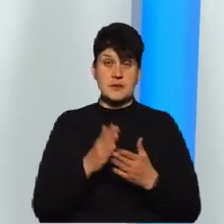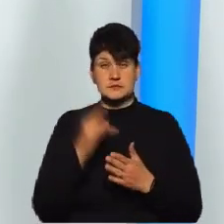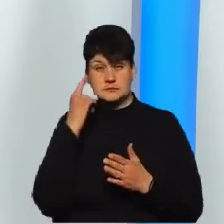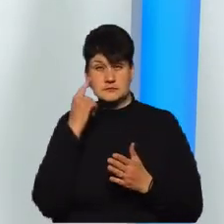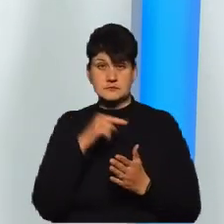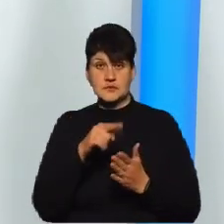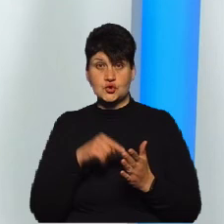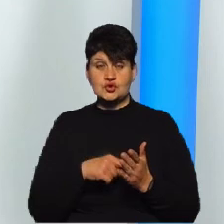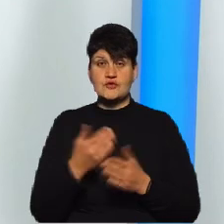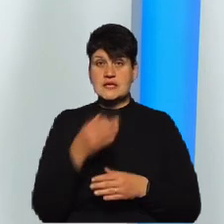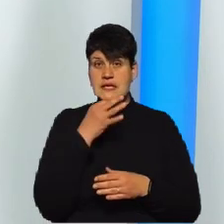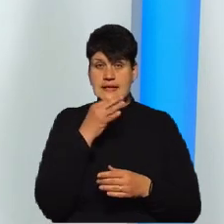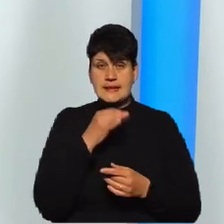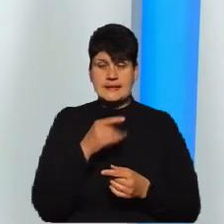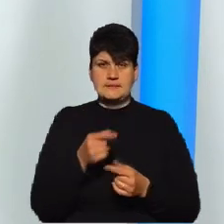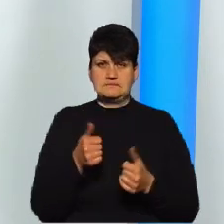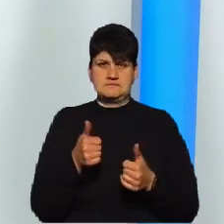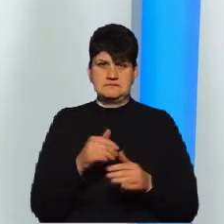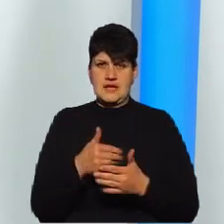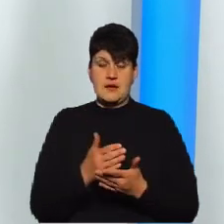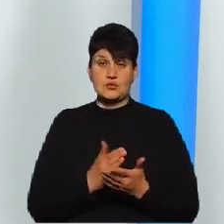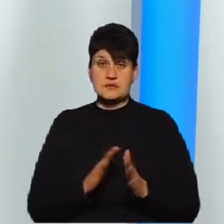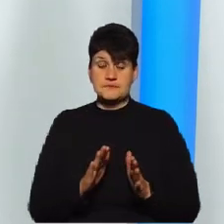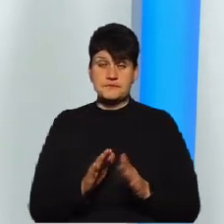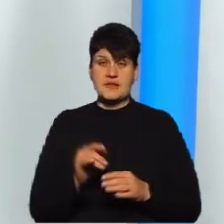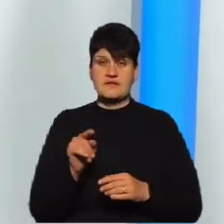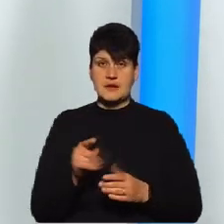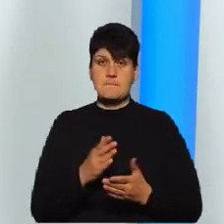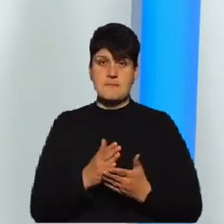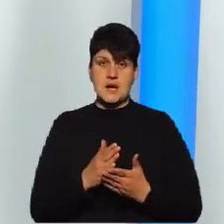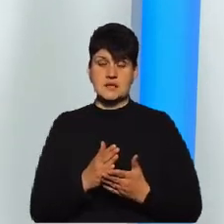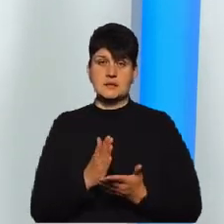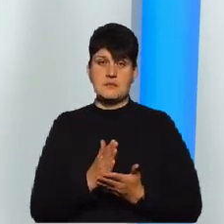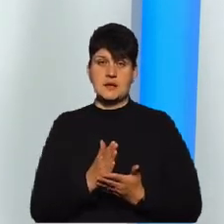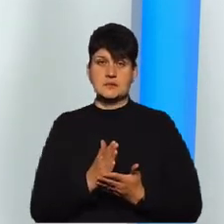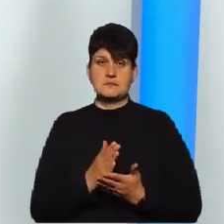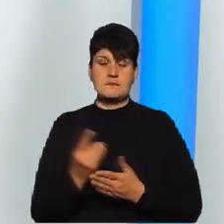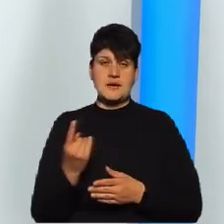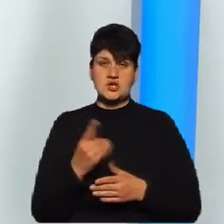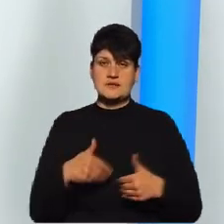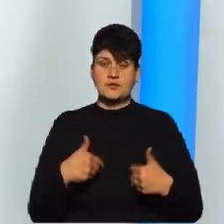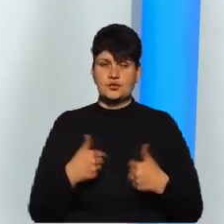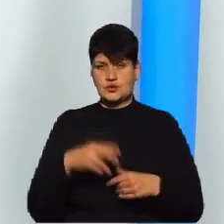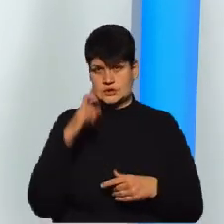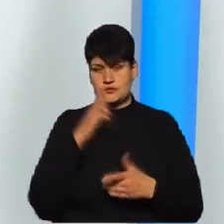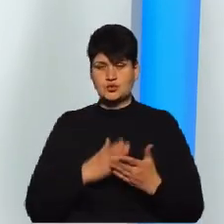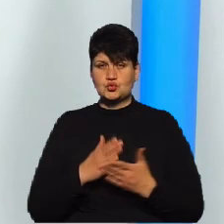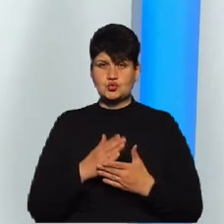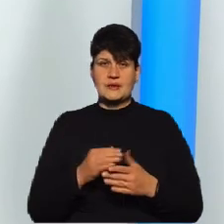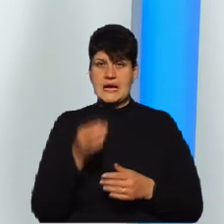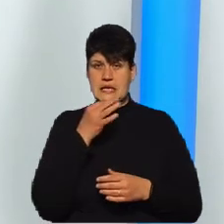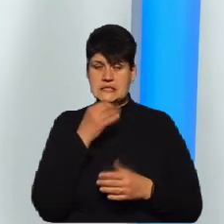засіб неналежної якості, ви маєте мати, по-перше, звернутися до Державної служби з лікарських засобів, щоб вони